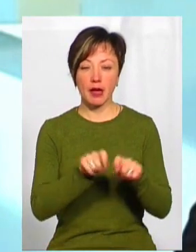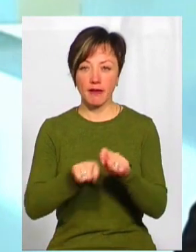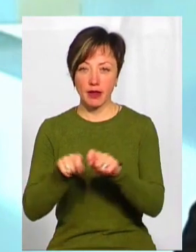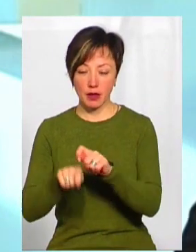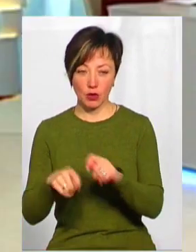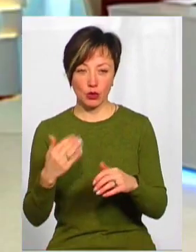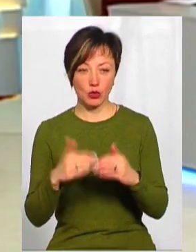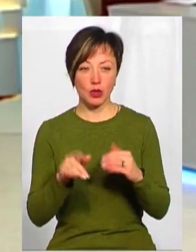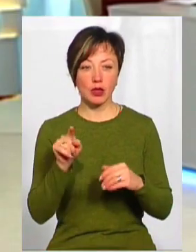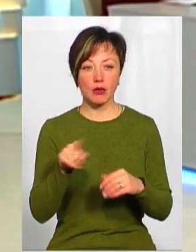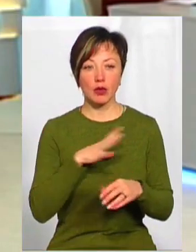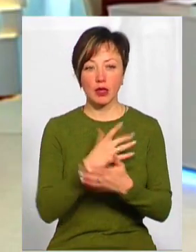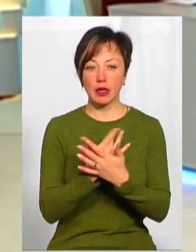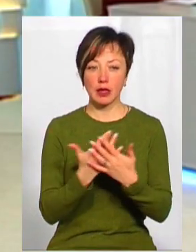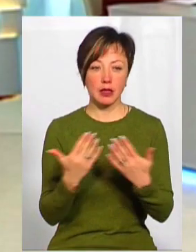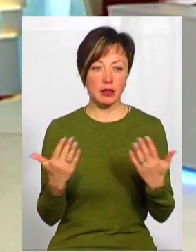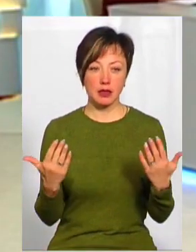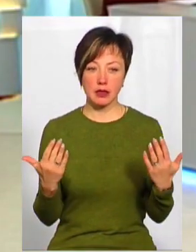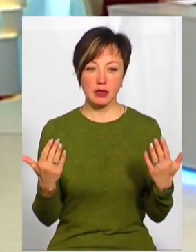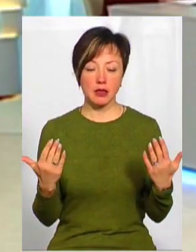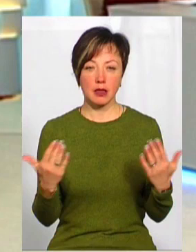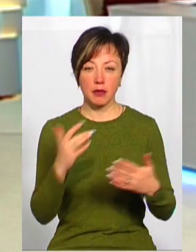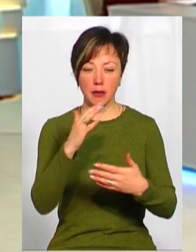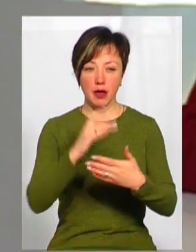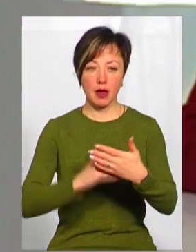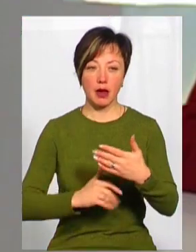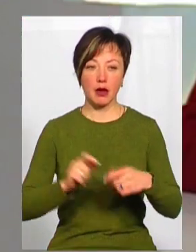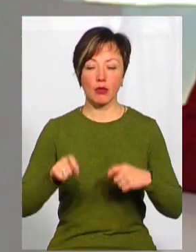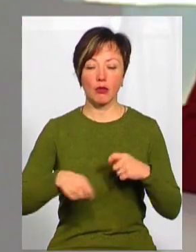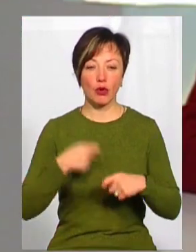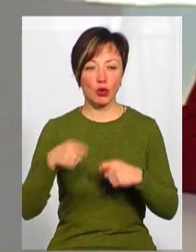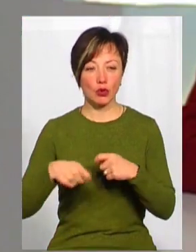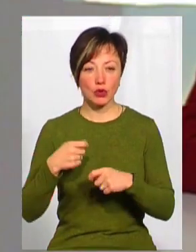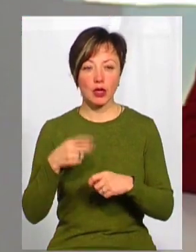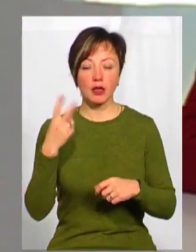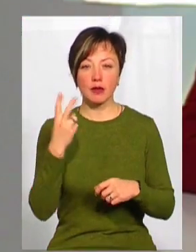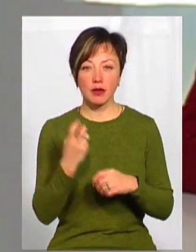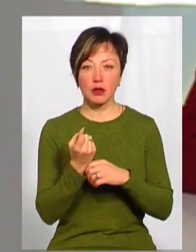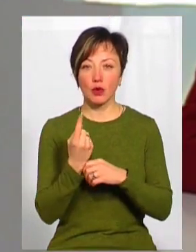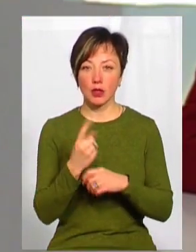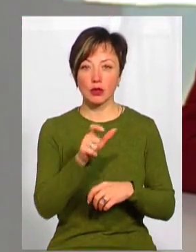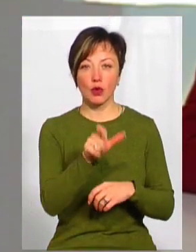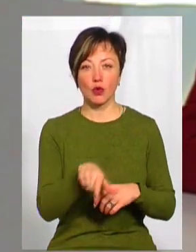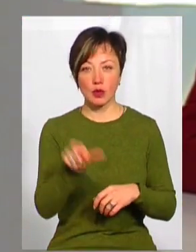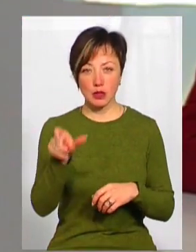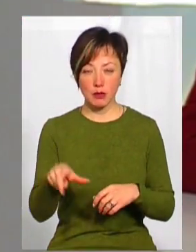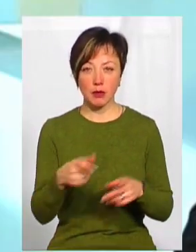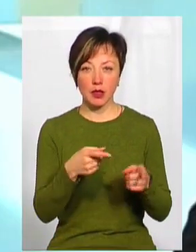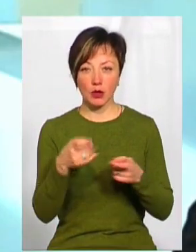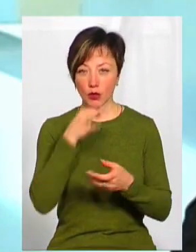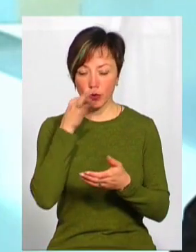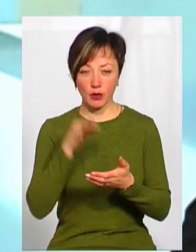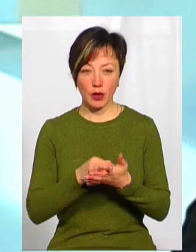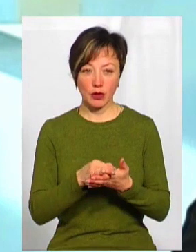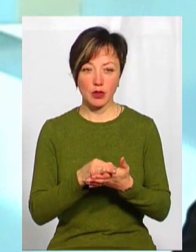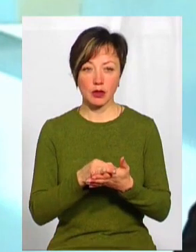перевірено. Там були дуже великий перелік порушень, але 211 осіб притягнули